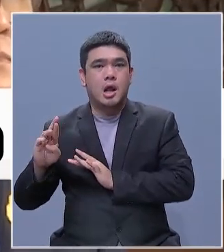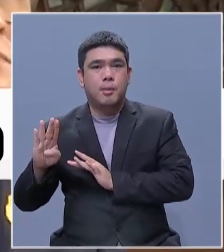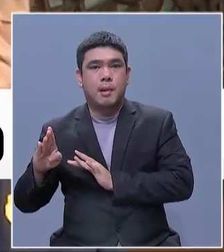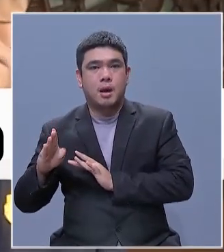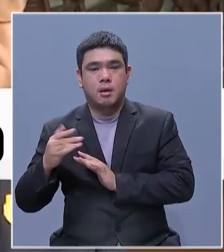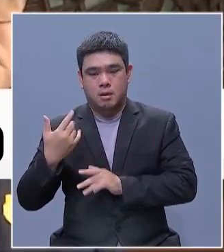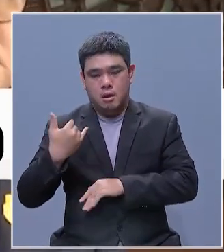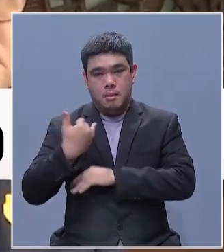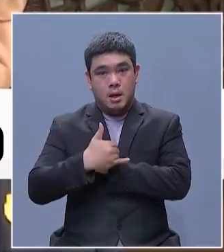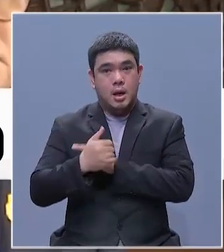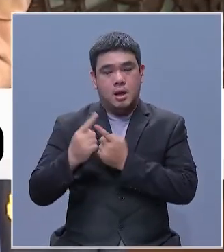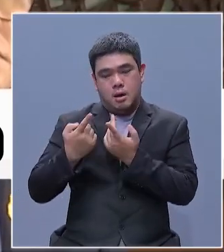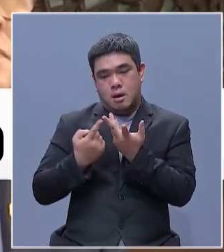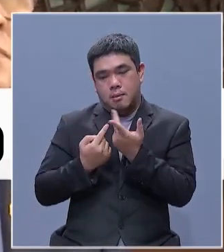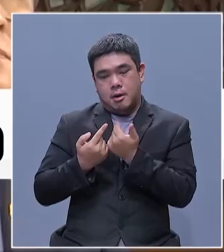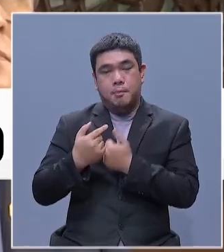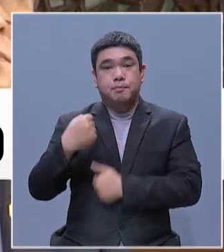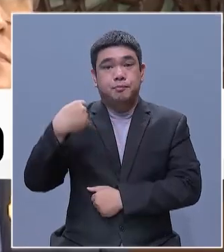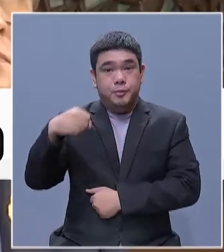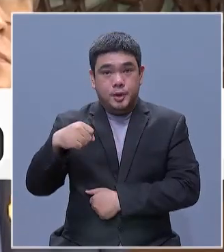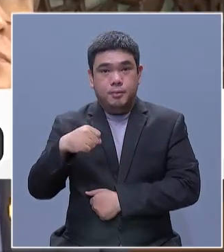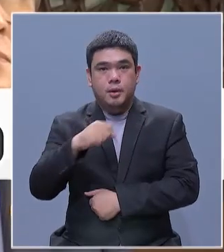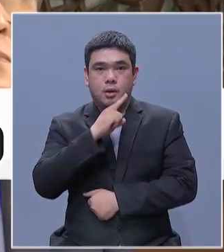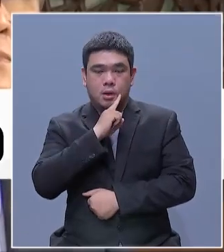แล้วตอนนี้ก็เริ่มเข้าไปพูดคุยกับ